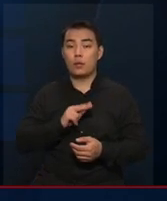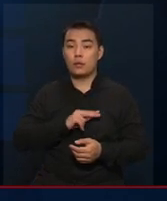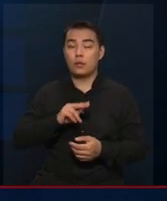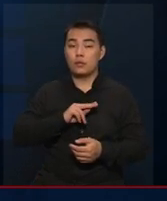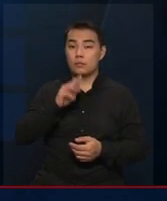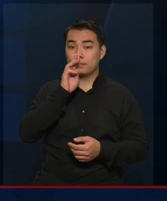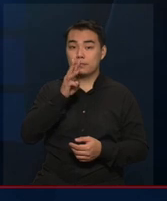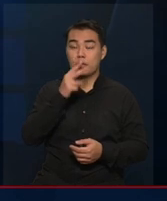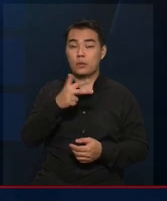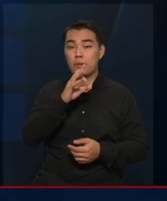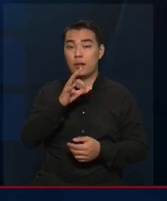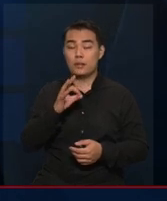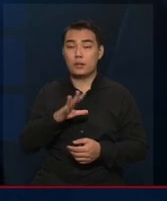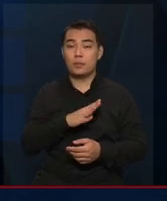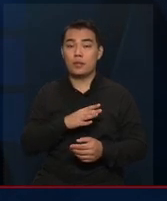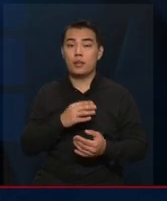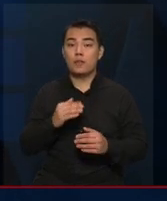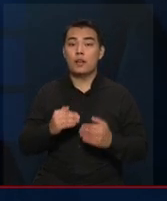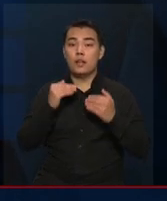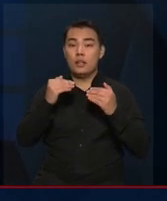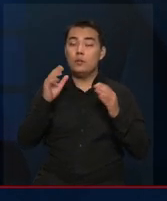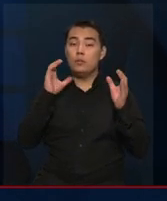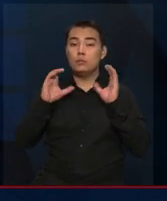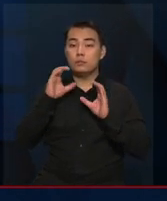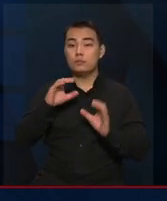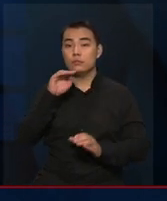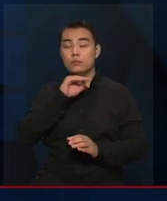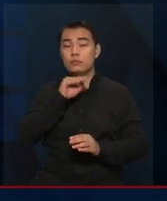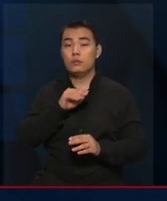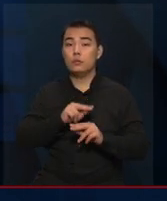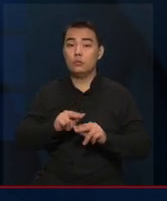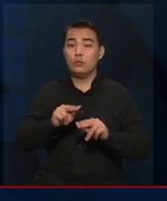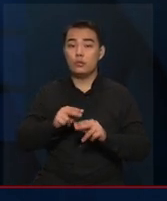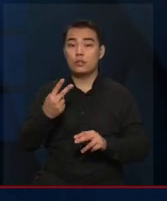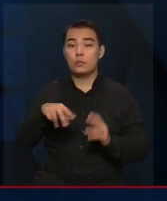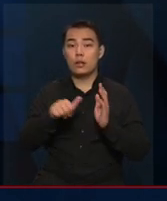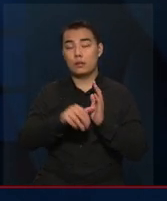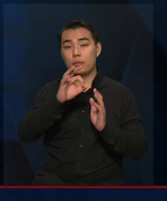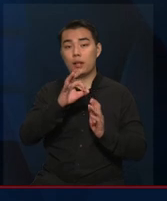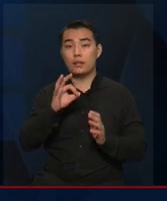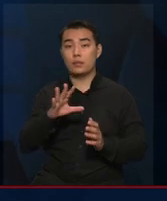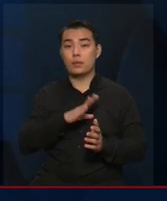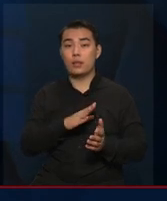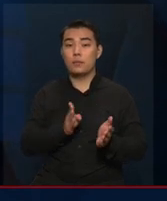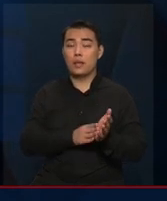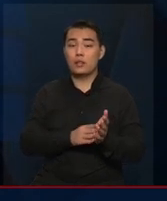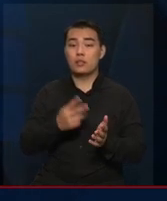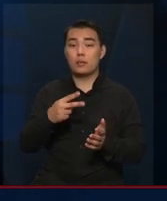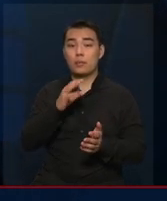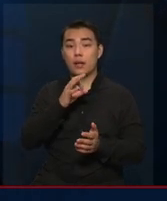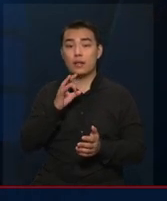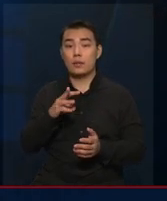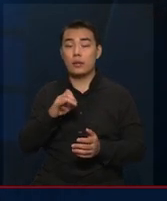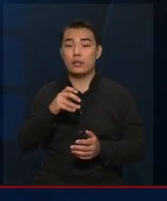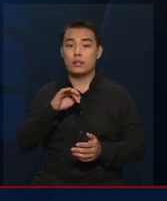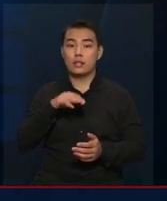биыл 30% өсті. Жоғары оқу орындарының профессор оқытушылар құрамының жалақысы 26% артты, шәкіртақы 20%, магистранттар